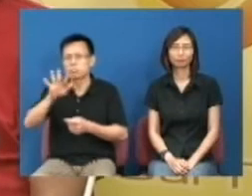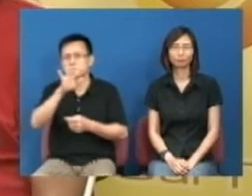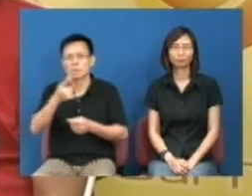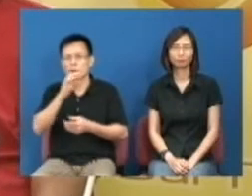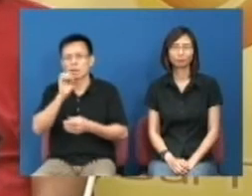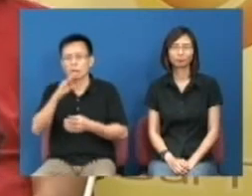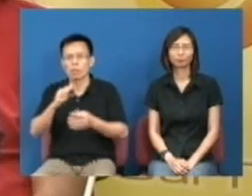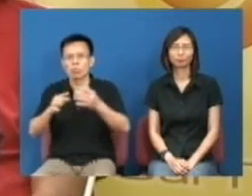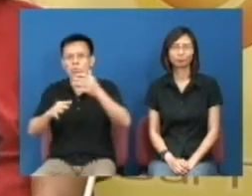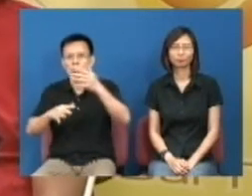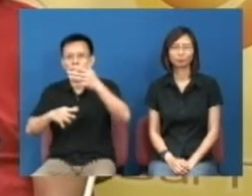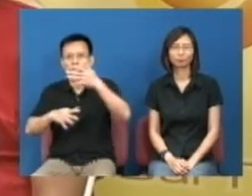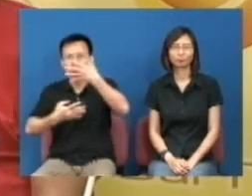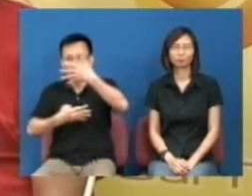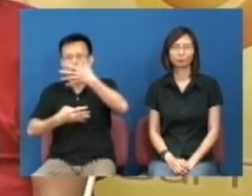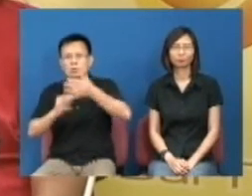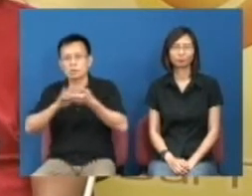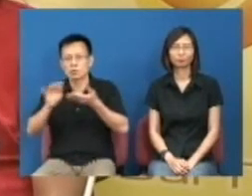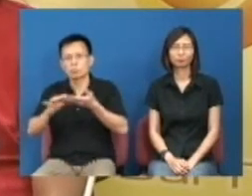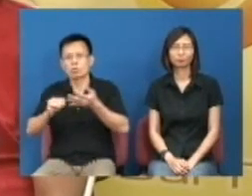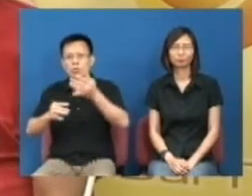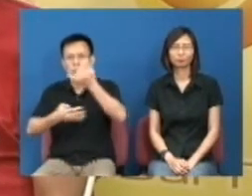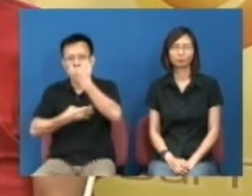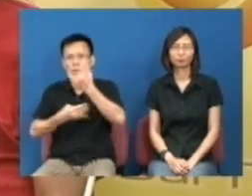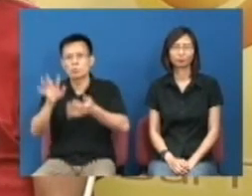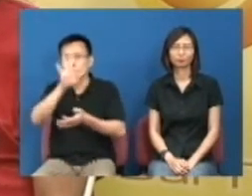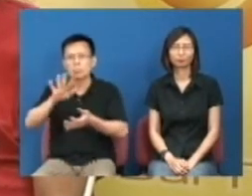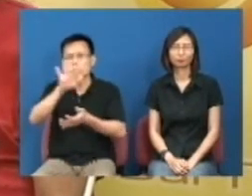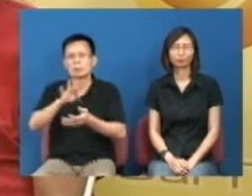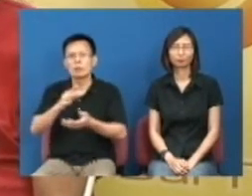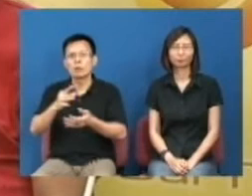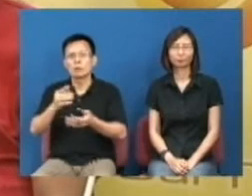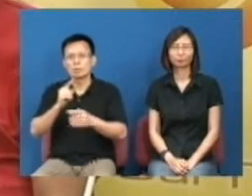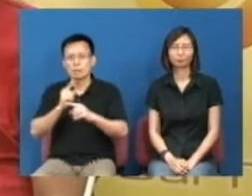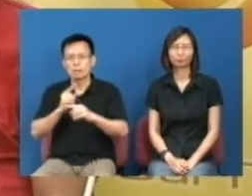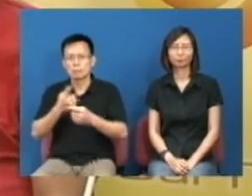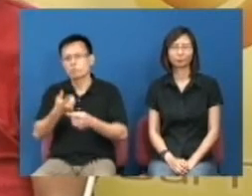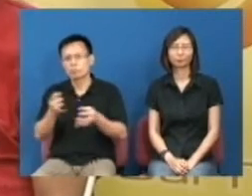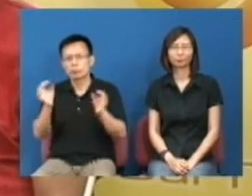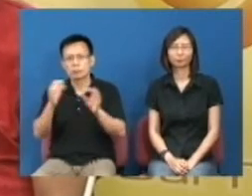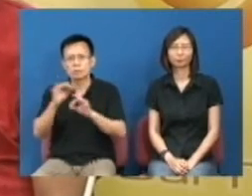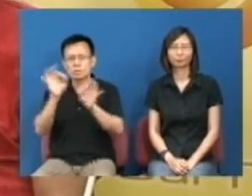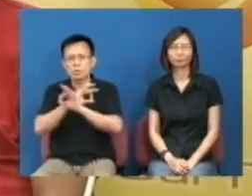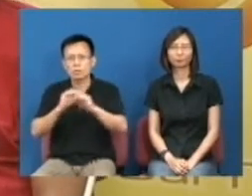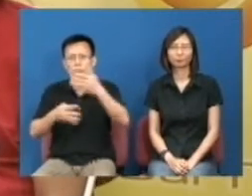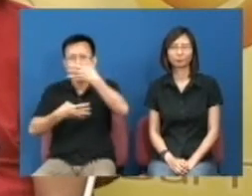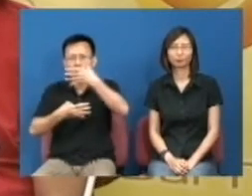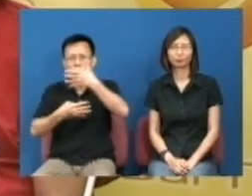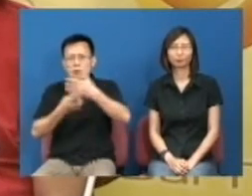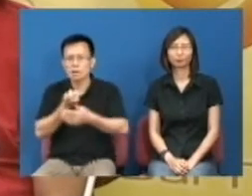喎，講六四就不清楚，你有冇搞錯啊？咁唔通五四是近